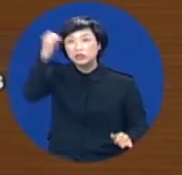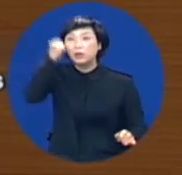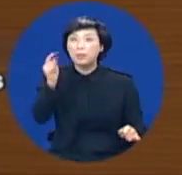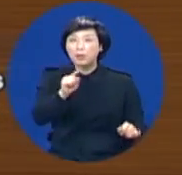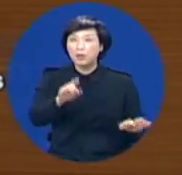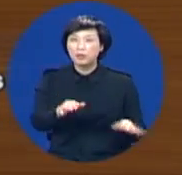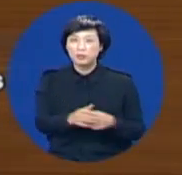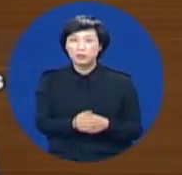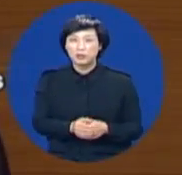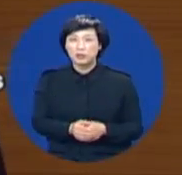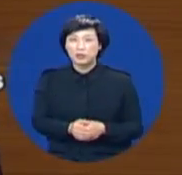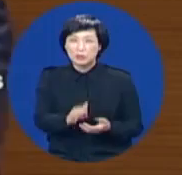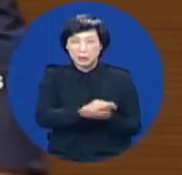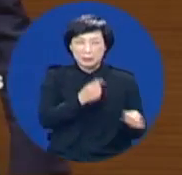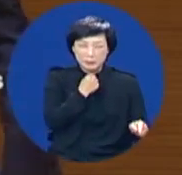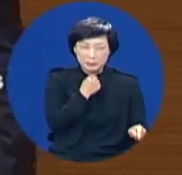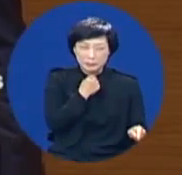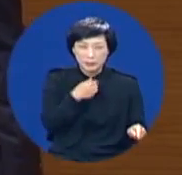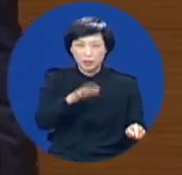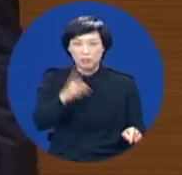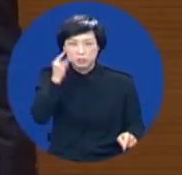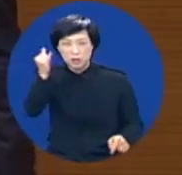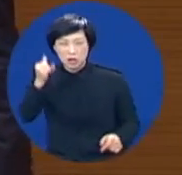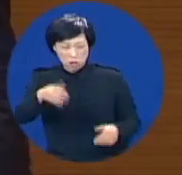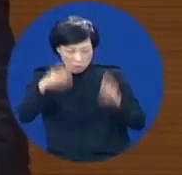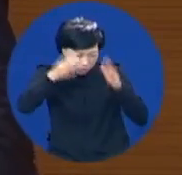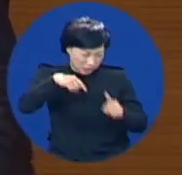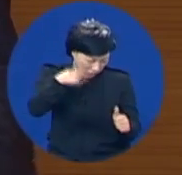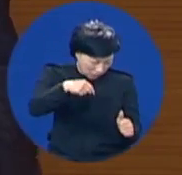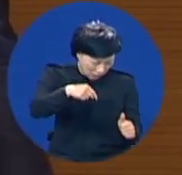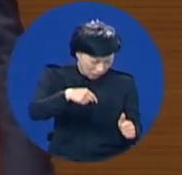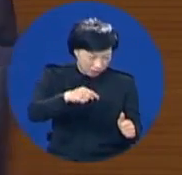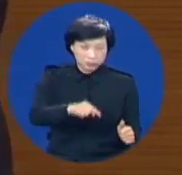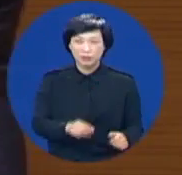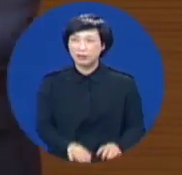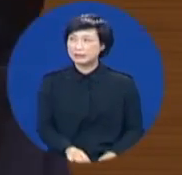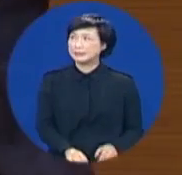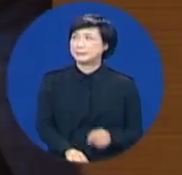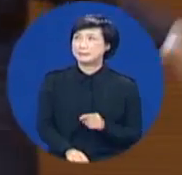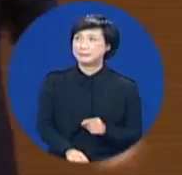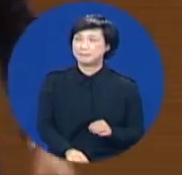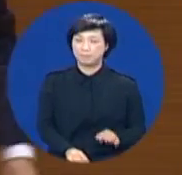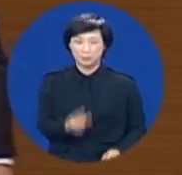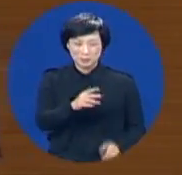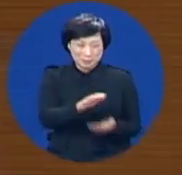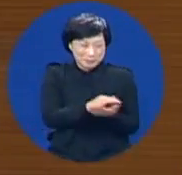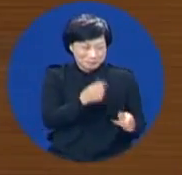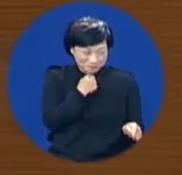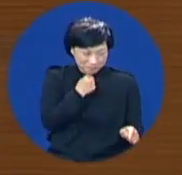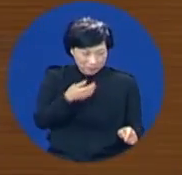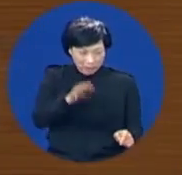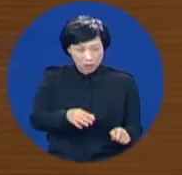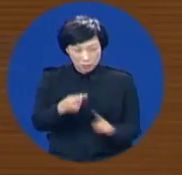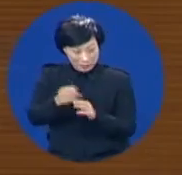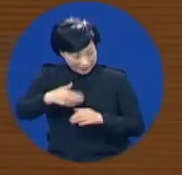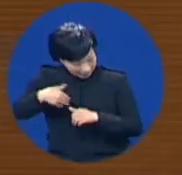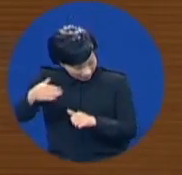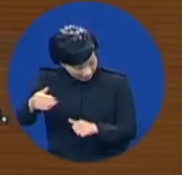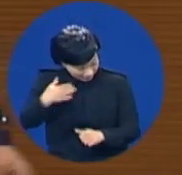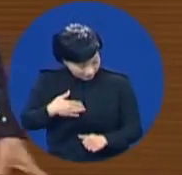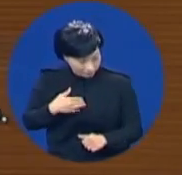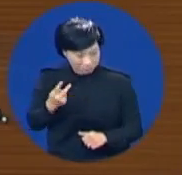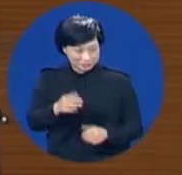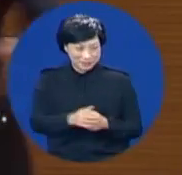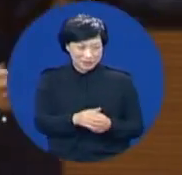싶은데 공부해라. 놀고 싶은데 공부해라. 놀고 싶은데 교회 가라. 세상에서 못된 짓 하고